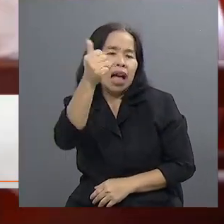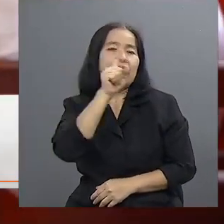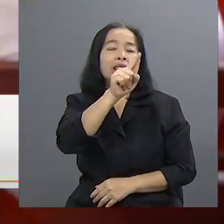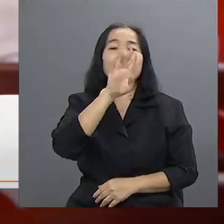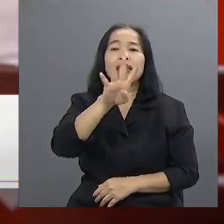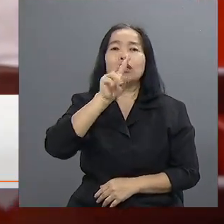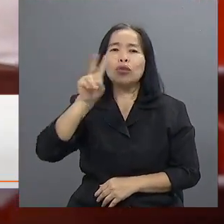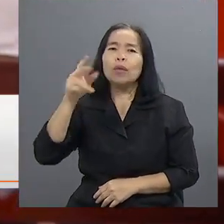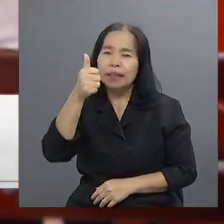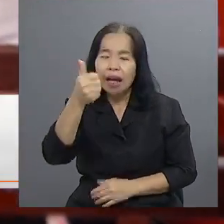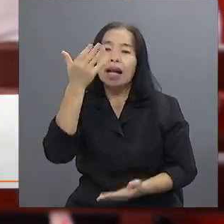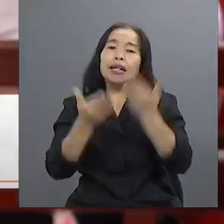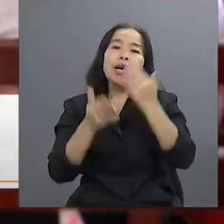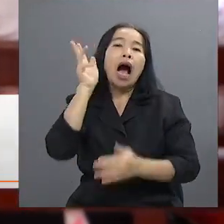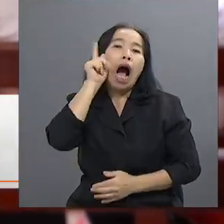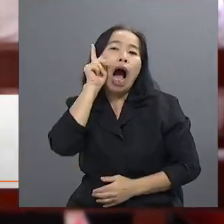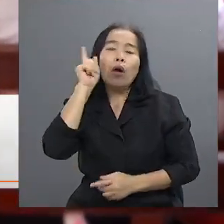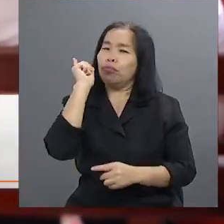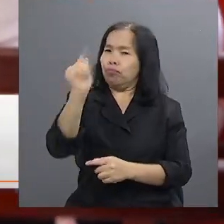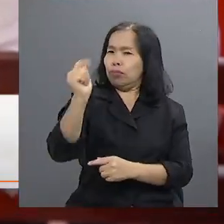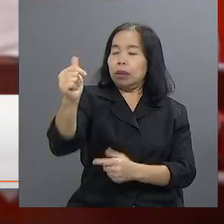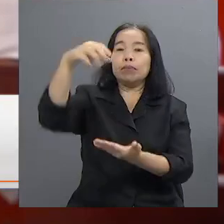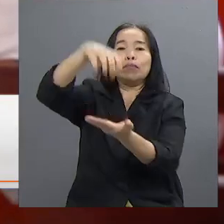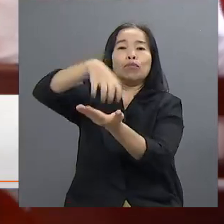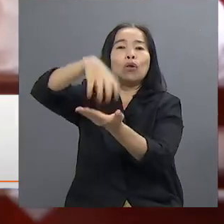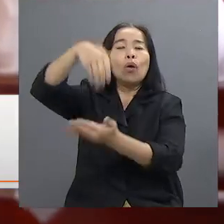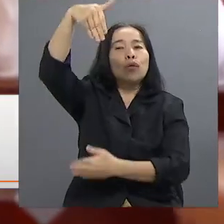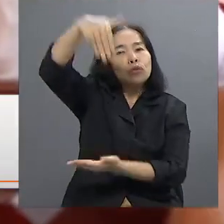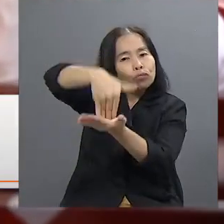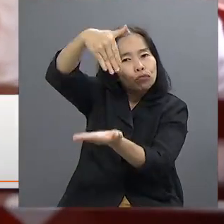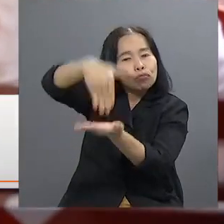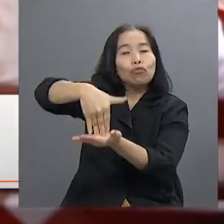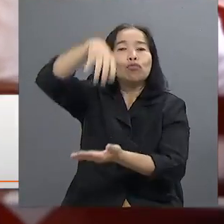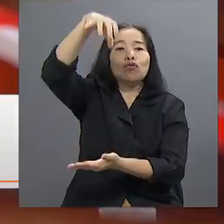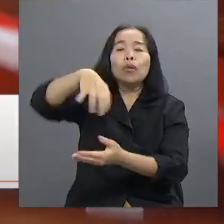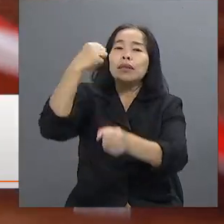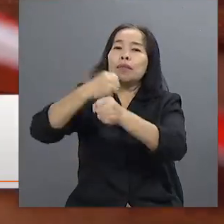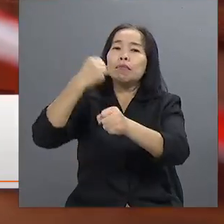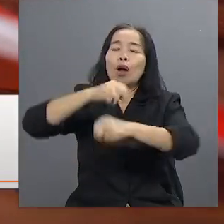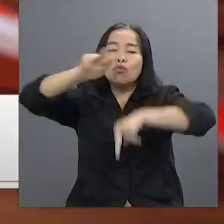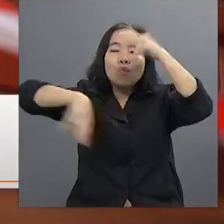สารใหม่ๆจากทางกรมควบคุมโรคก็ติดตามได้ผ่านทางเว็บไซต์นะครับ